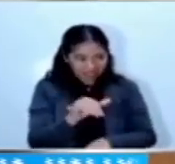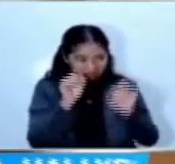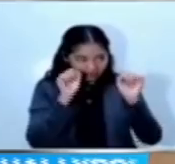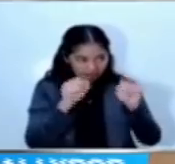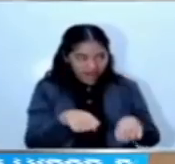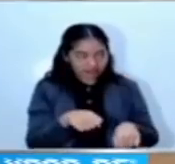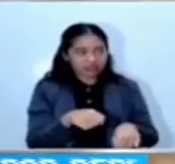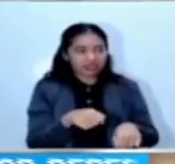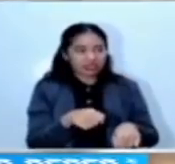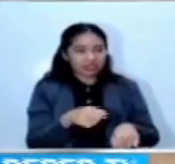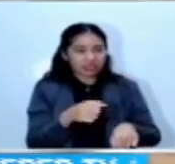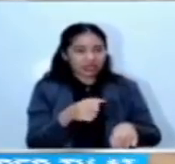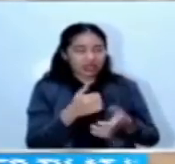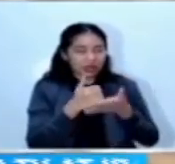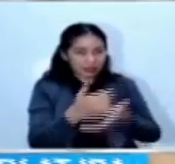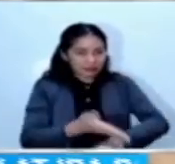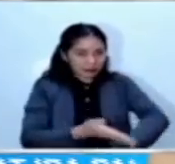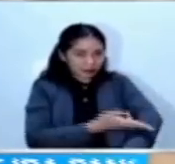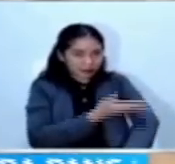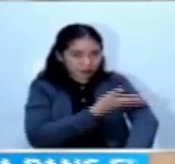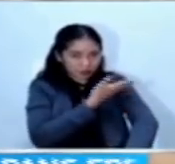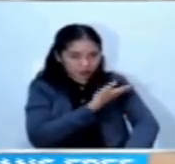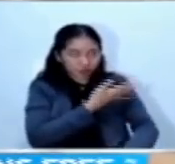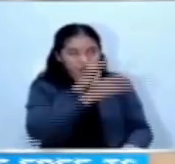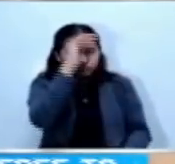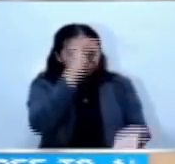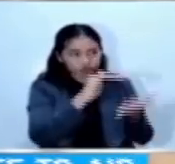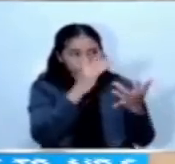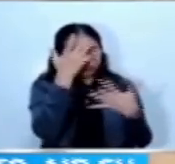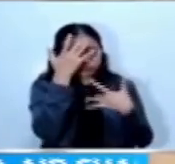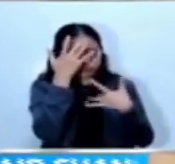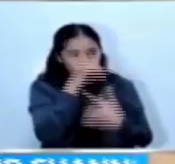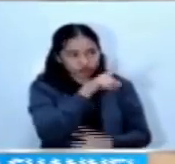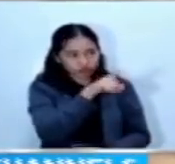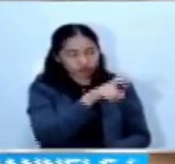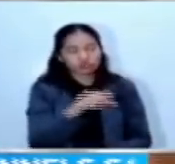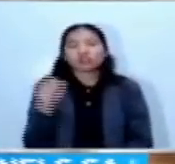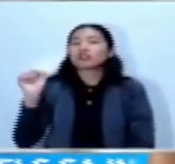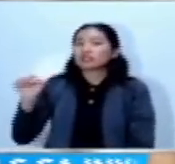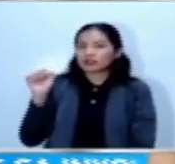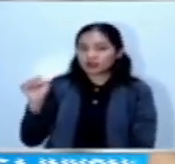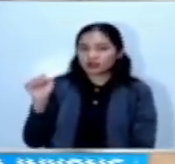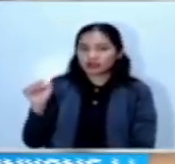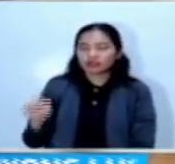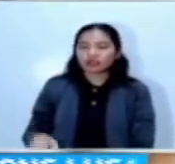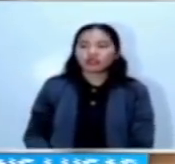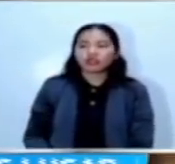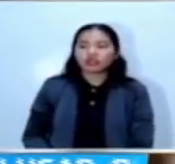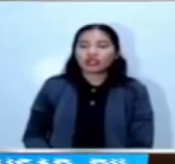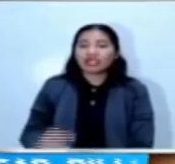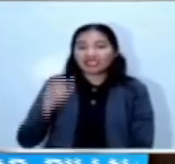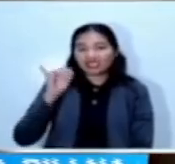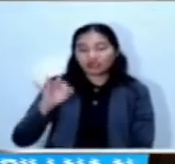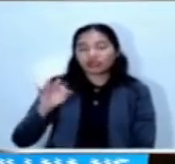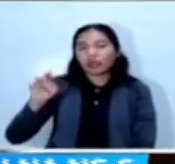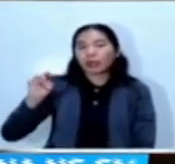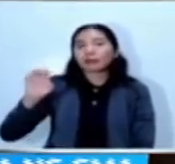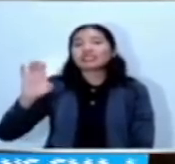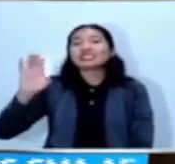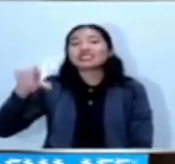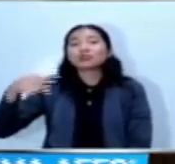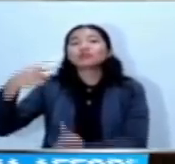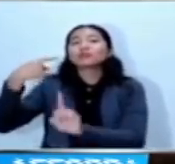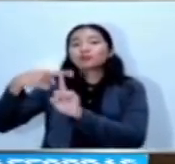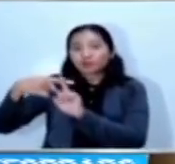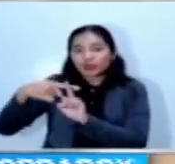Makakatulong siya, Connie, lalo na kung under MECQ pa rin tayo tapos may granular lockdowns tayo, malaking